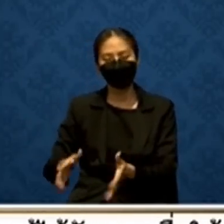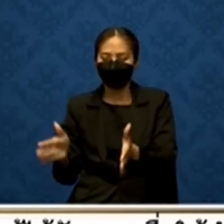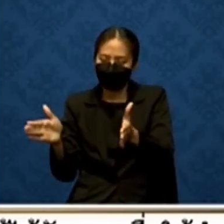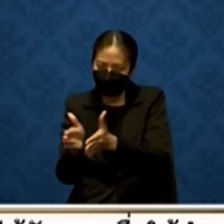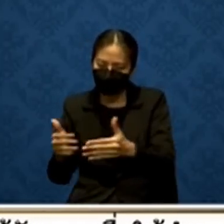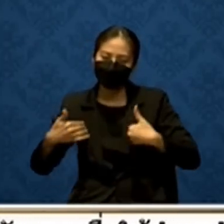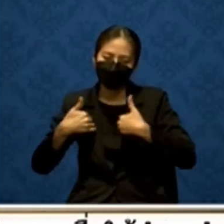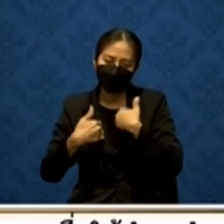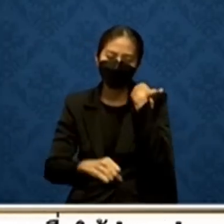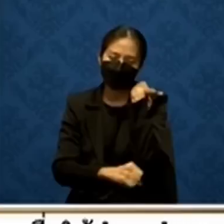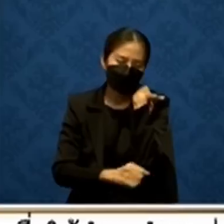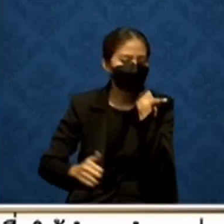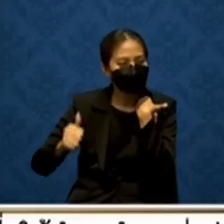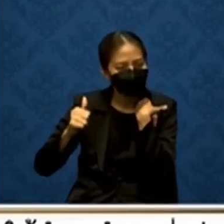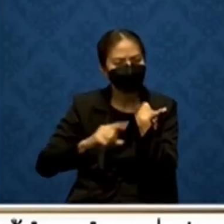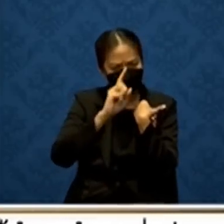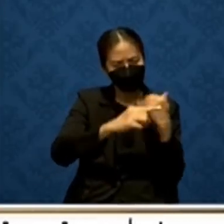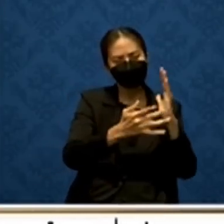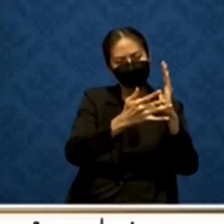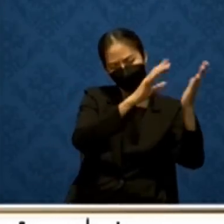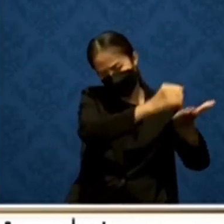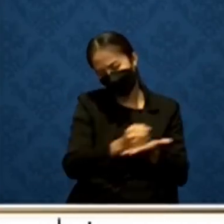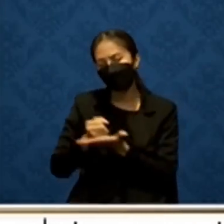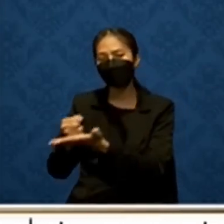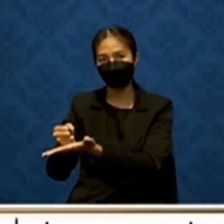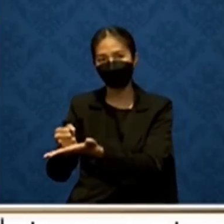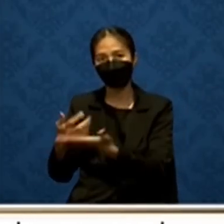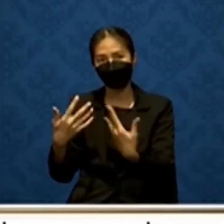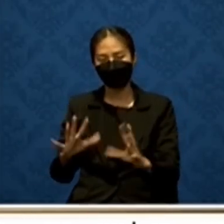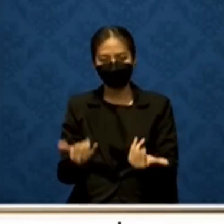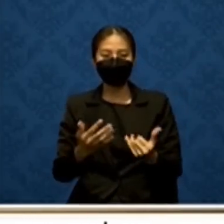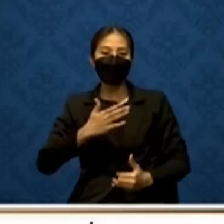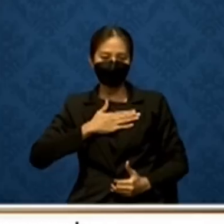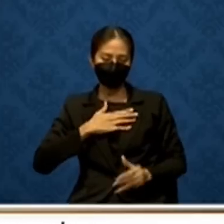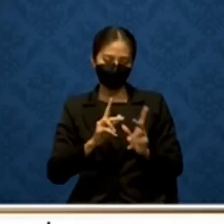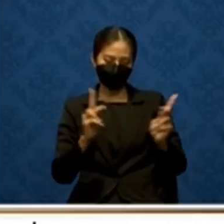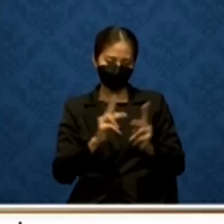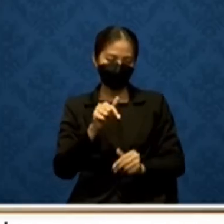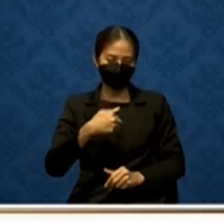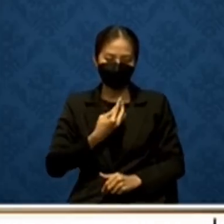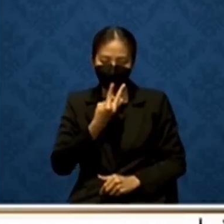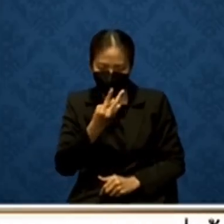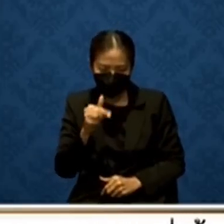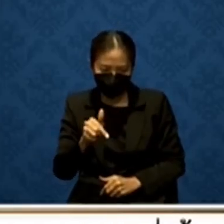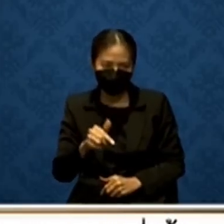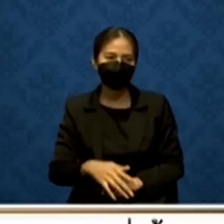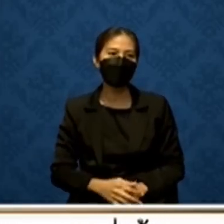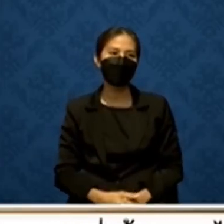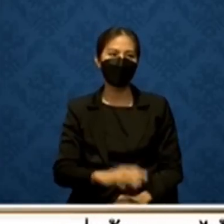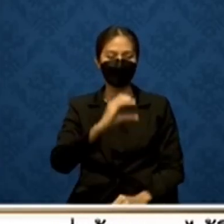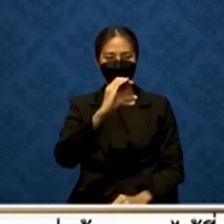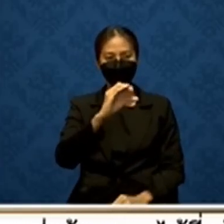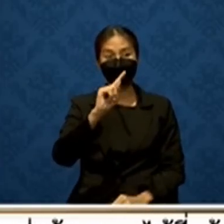จน ต้เปลี่ยนาดจิตัเข้าใ่แตพเป็กรมฐิการงออกมาถึได้เหครับว่า CTO หือ Chief Technology